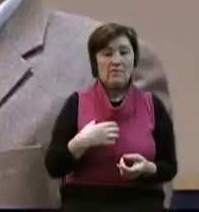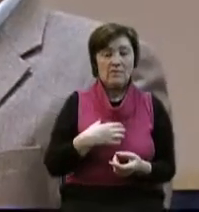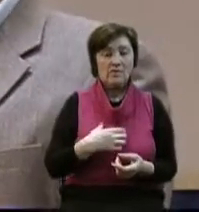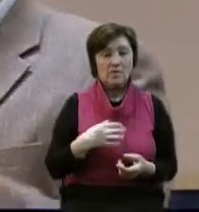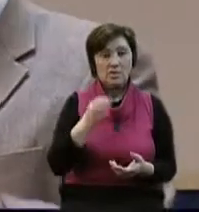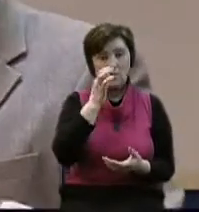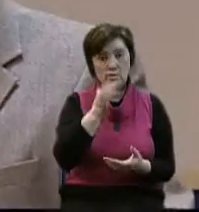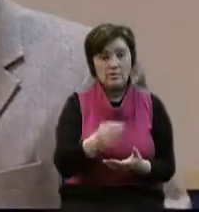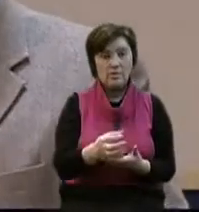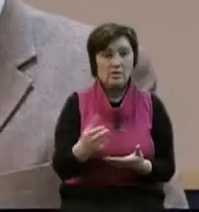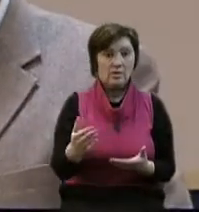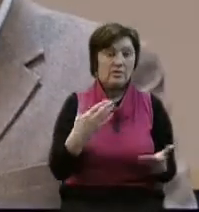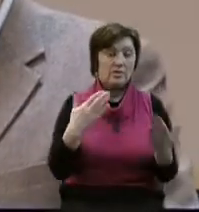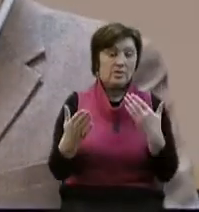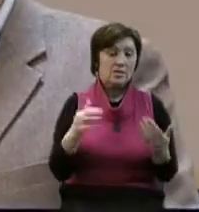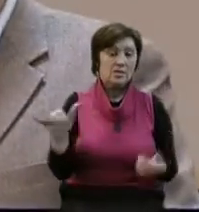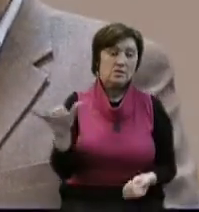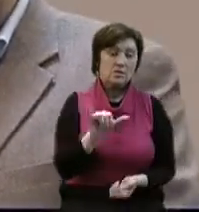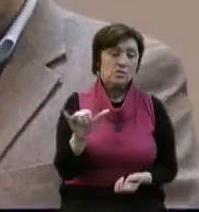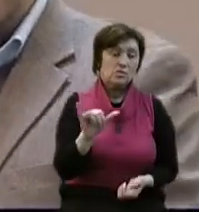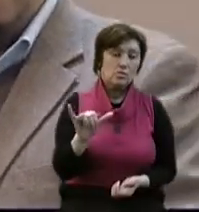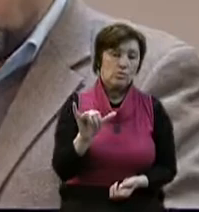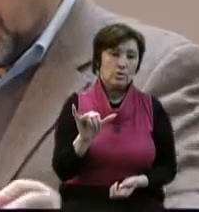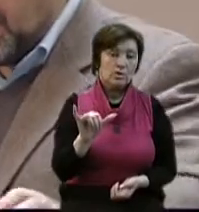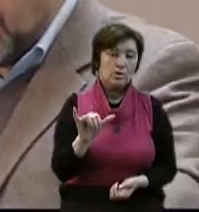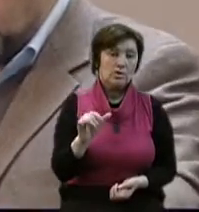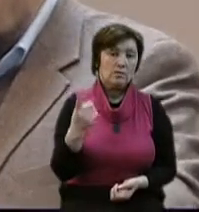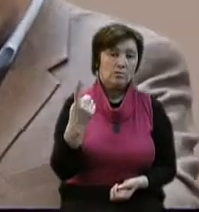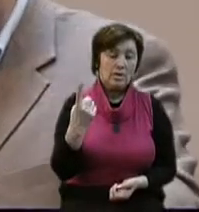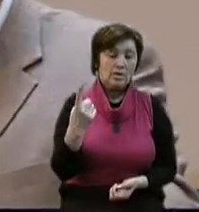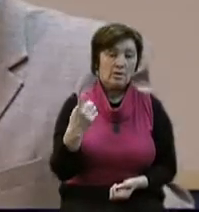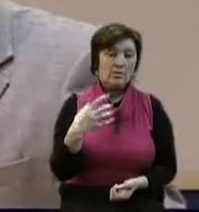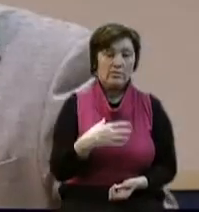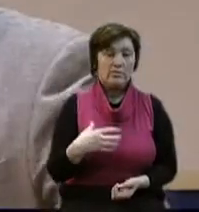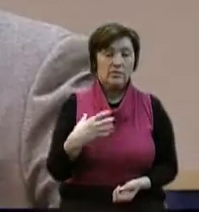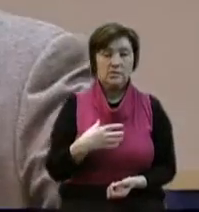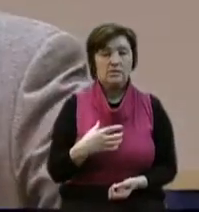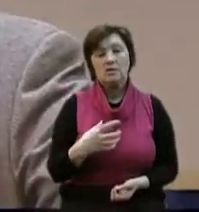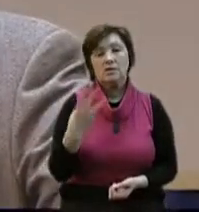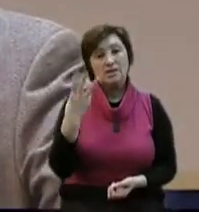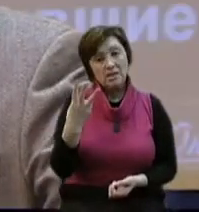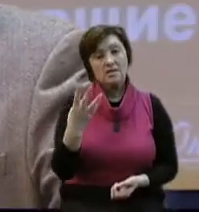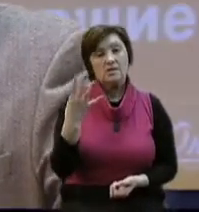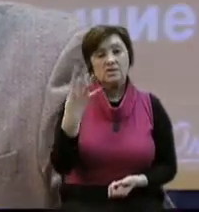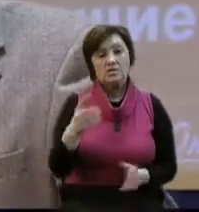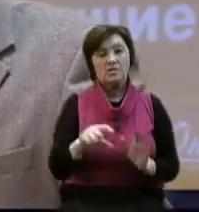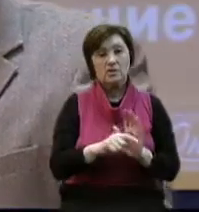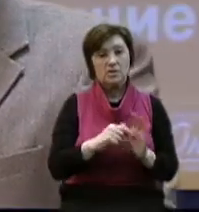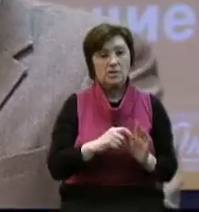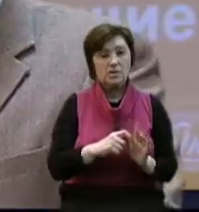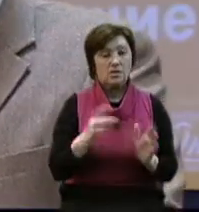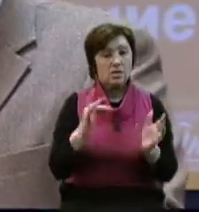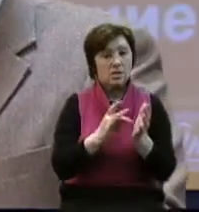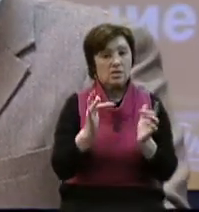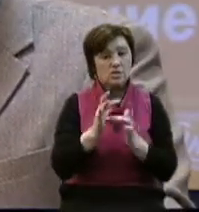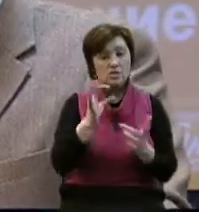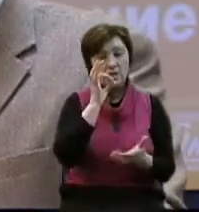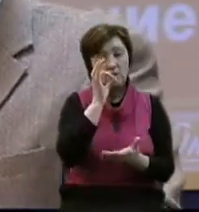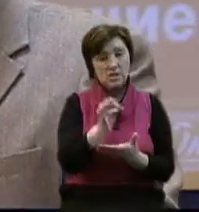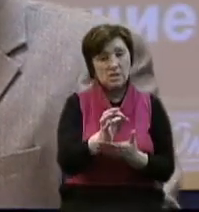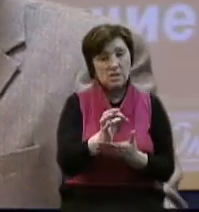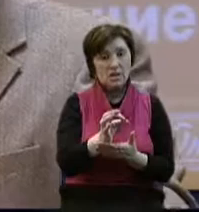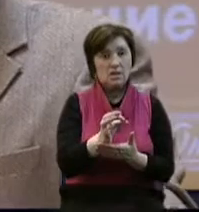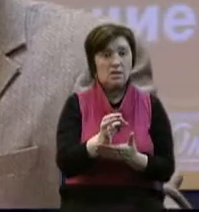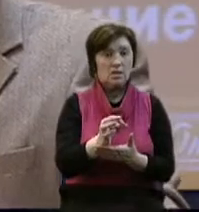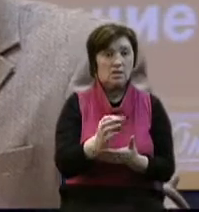субботы. Итак, первый важный принцип, 3 и 4 стих. «Он же сказал им: